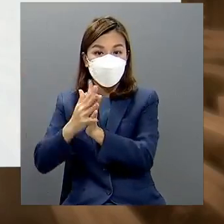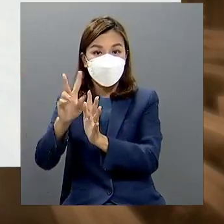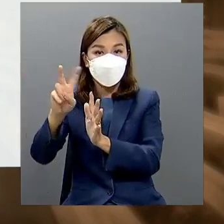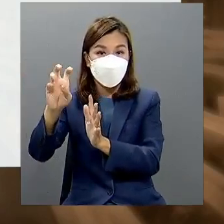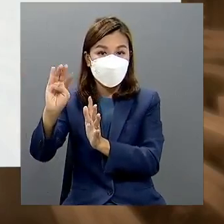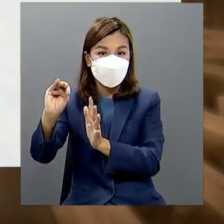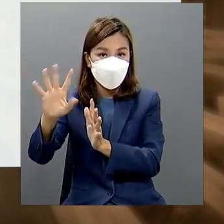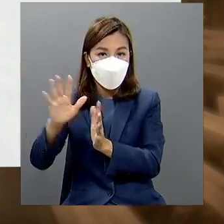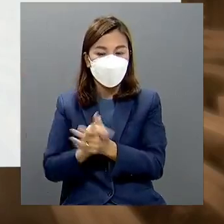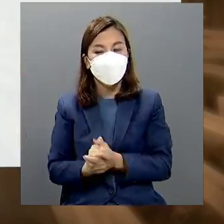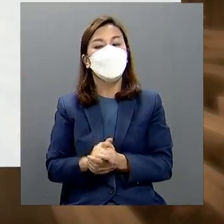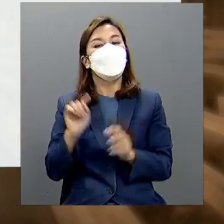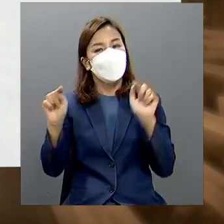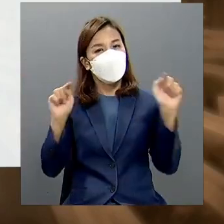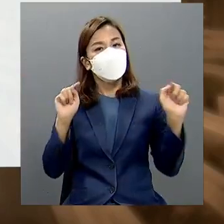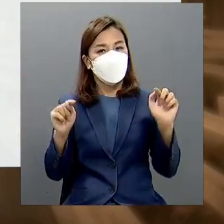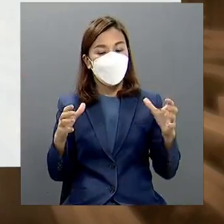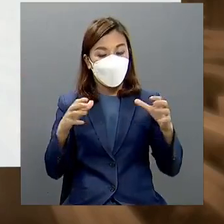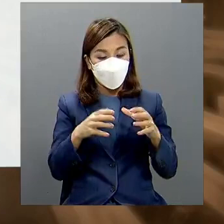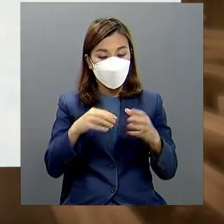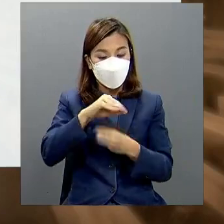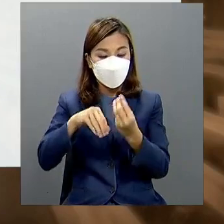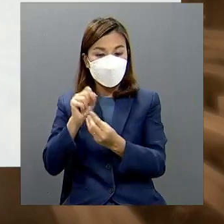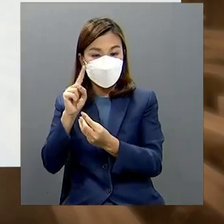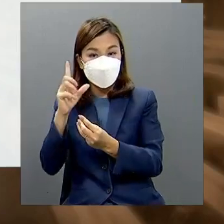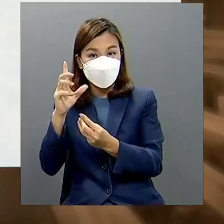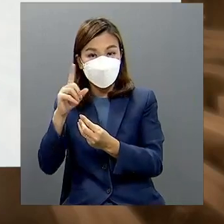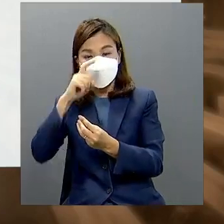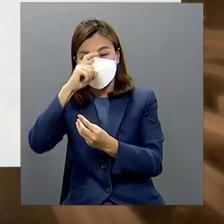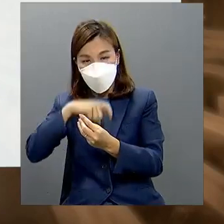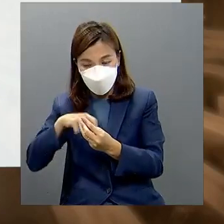ที่บอกไว้ว่ากลุ่ม16และพรรคเศรษฐกิจไทยนี่แหละค่ะเป็นตัวแปรในสภาค่ะ